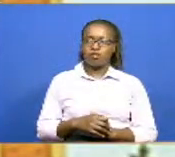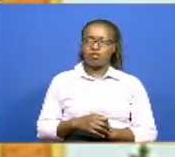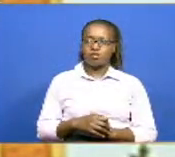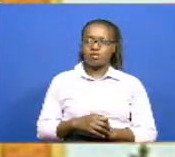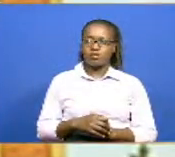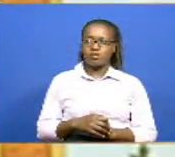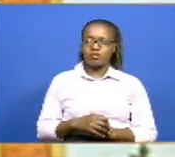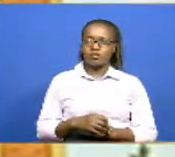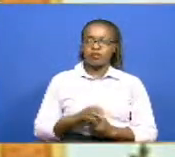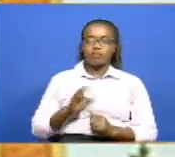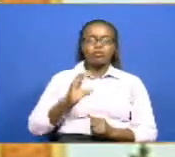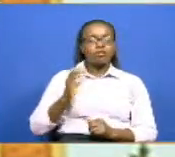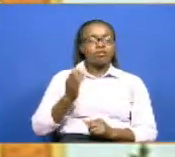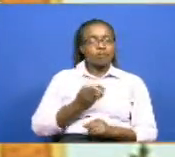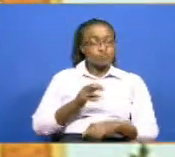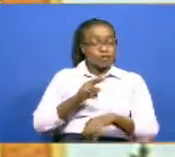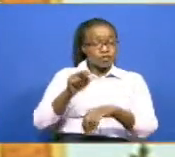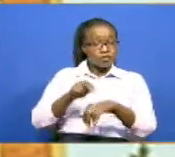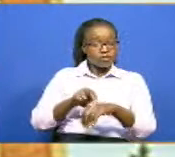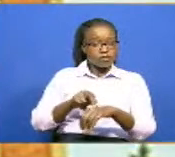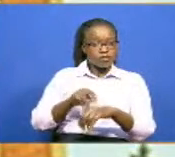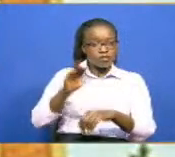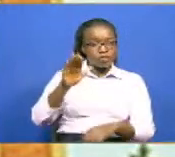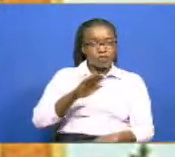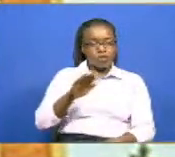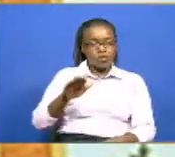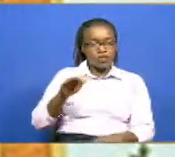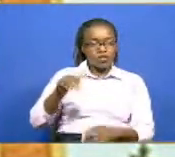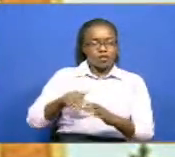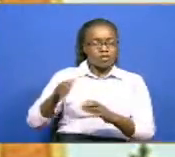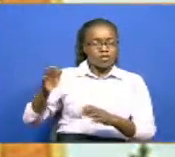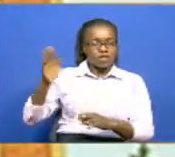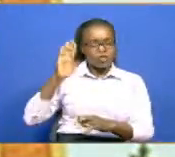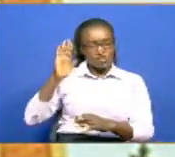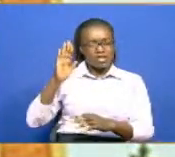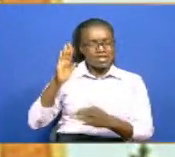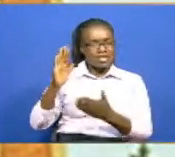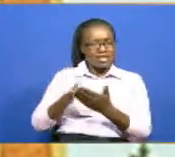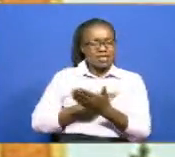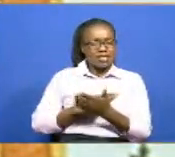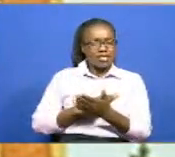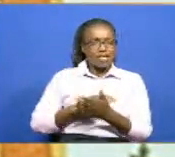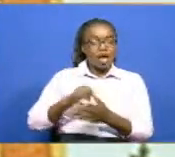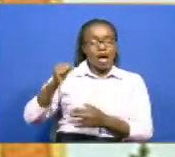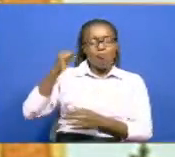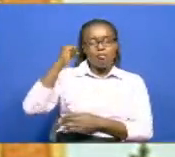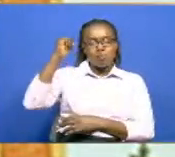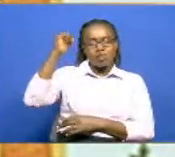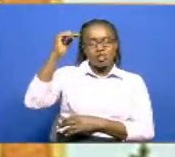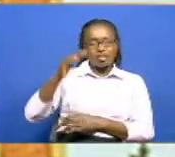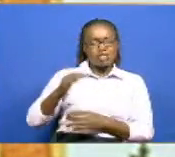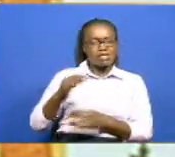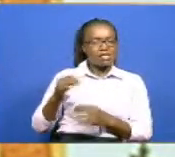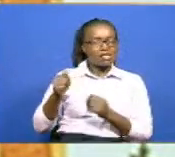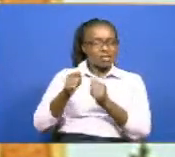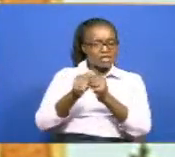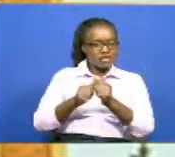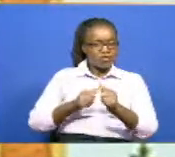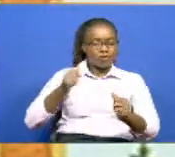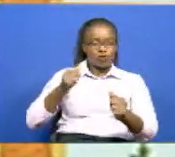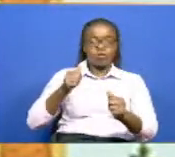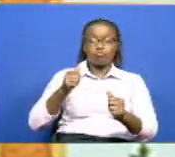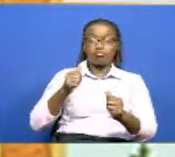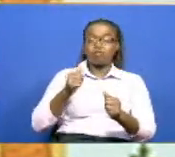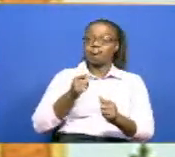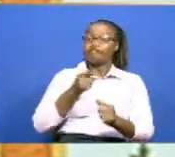Kamati ya Bunge la Taifa kuhusu usalama imewashtumu baadhi ya wanasiasa wanaopinga kutekelezwa kwa awamu ya pili ya usajili wa huduma